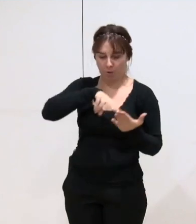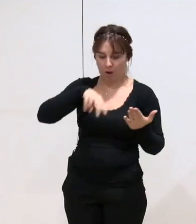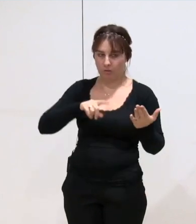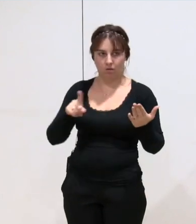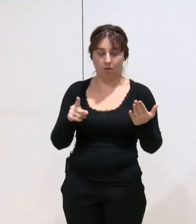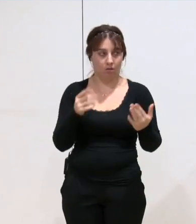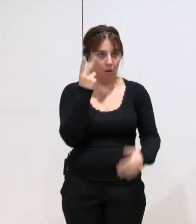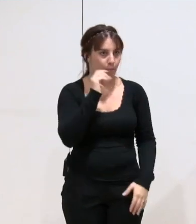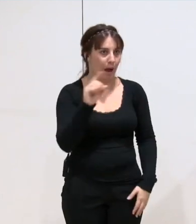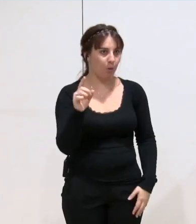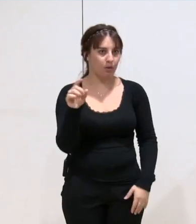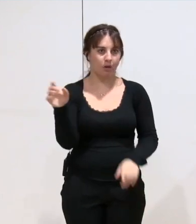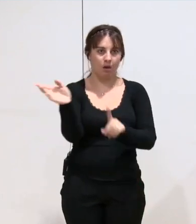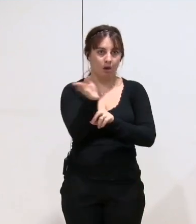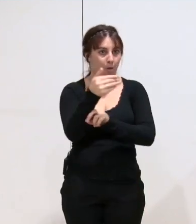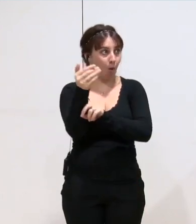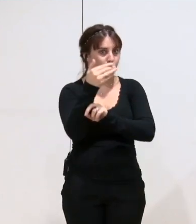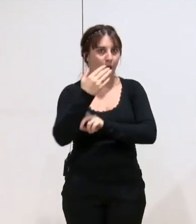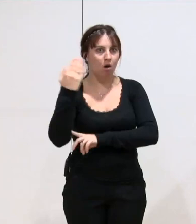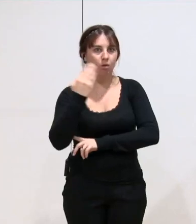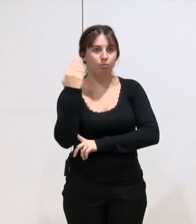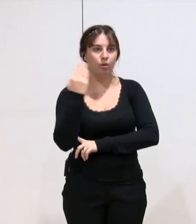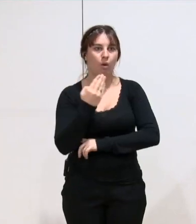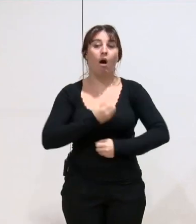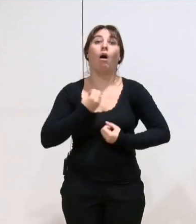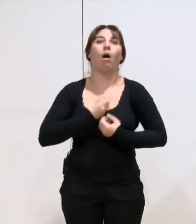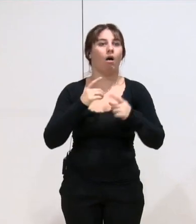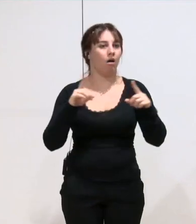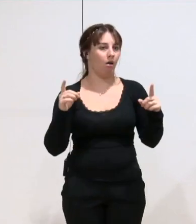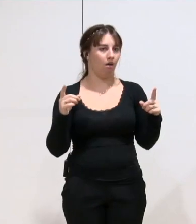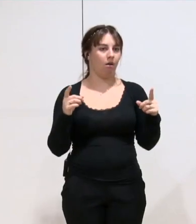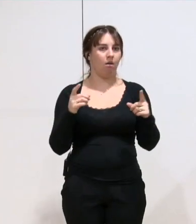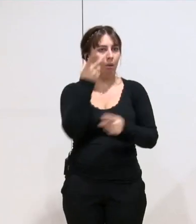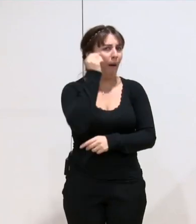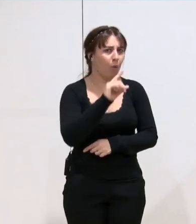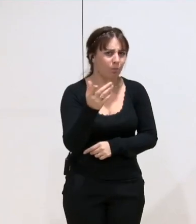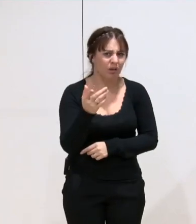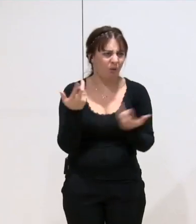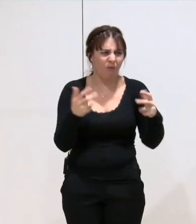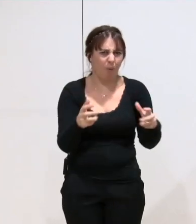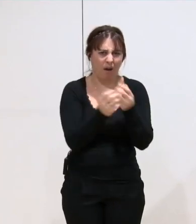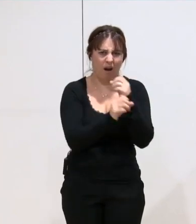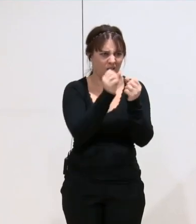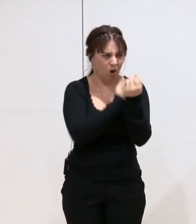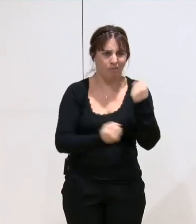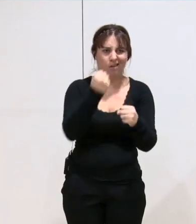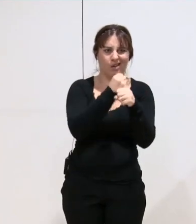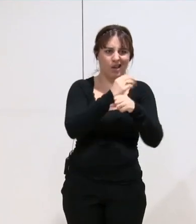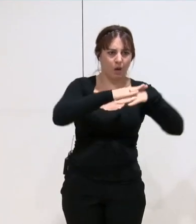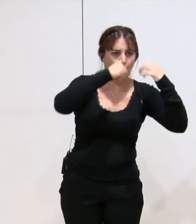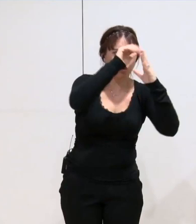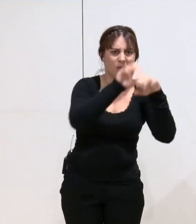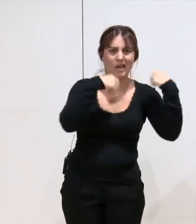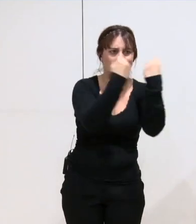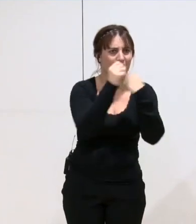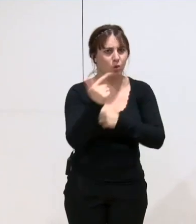besoin d'un porte-parole quand il a quelque chose à dire. Non, ce que nous pensons, c'est que, et on l'a dit